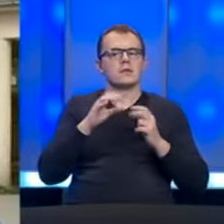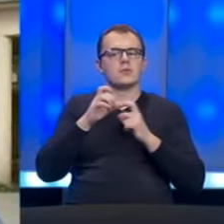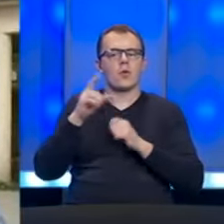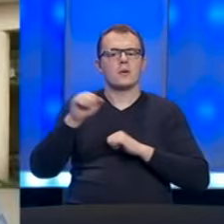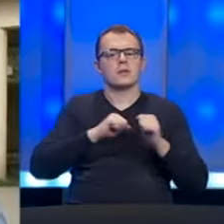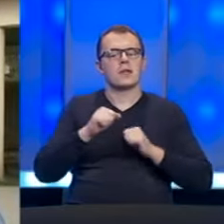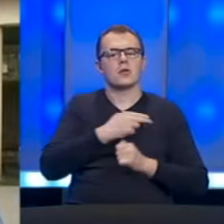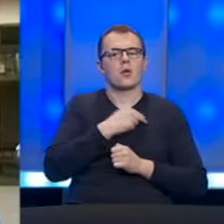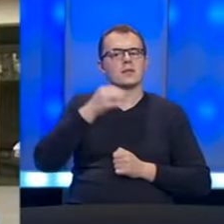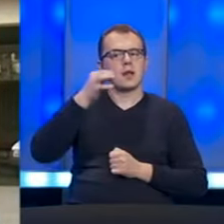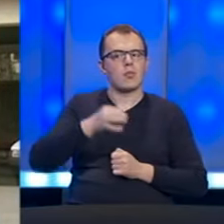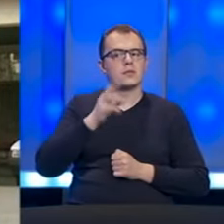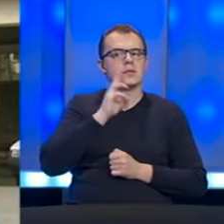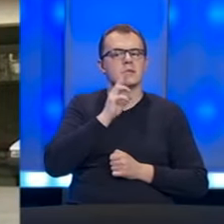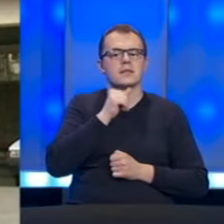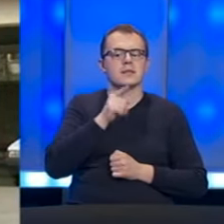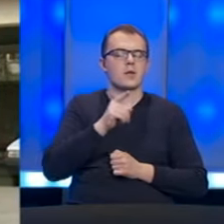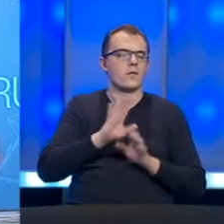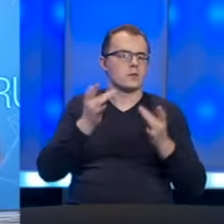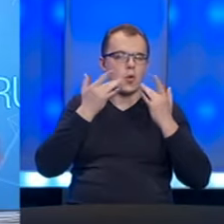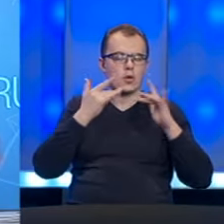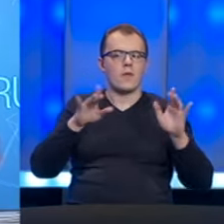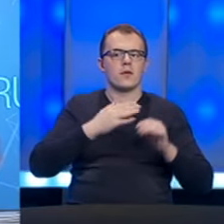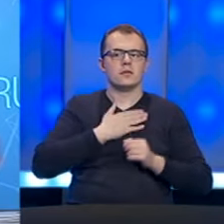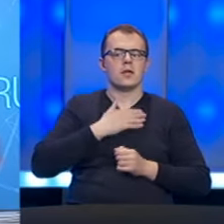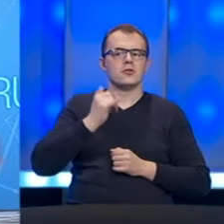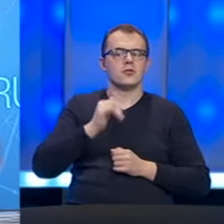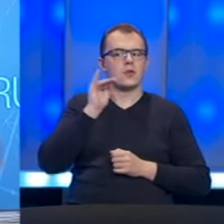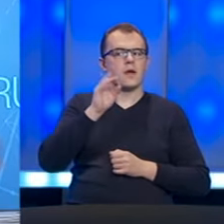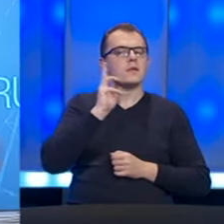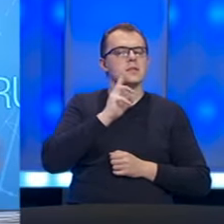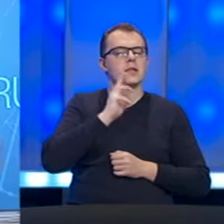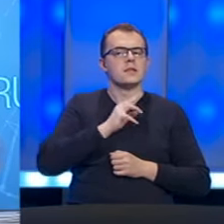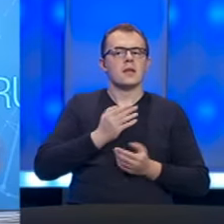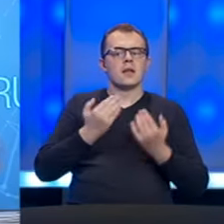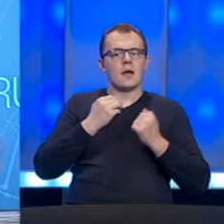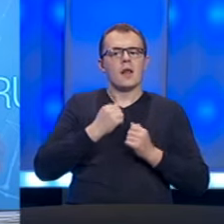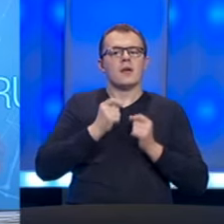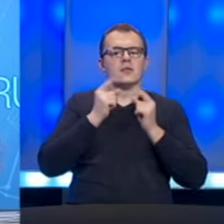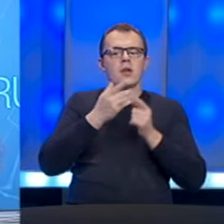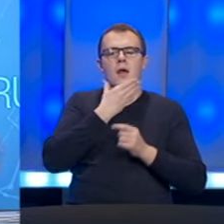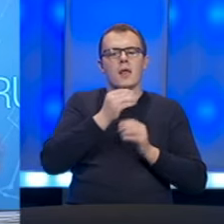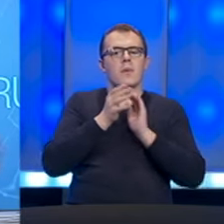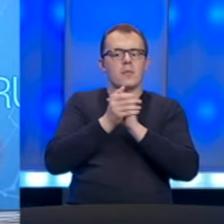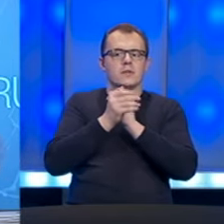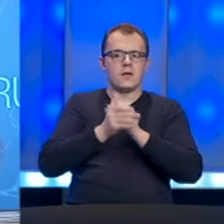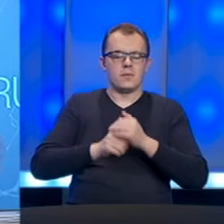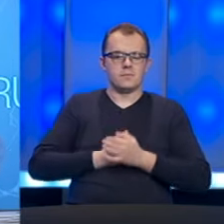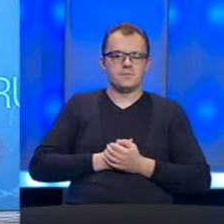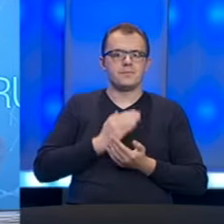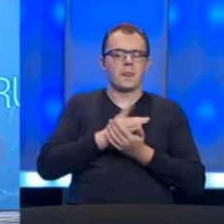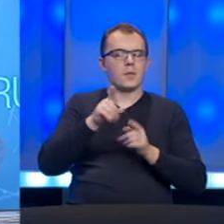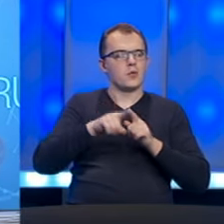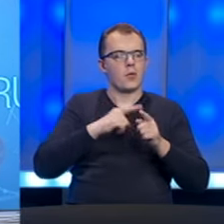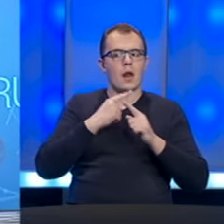direktor kantonalne bolnice Zenica i s ovim se odjavljujemo za naše današnje javljanje Zenica, odakle šaljemo lijepe pozdrave. Bio je to